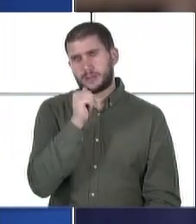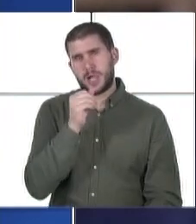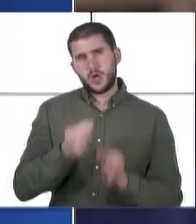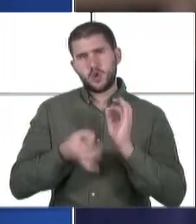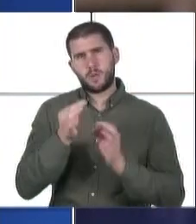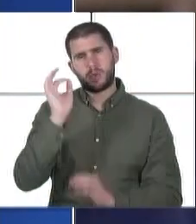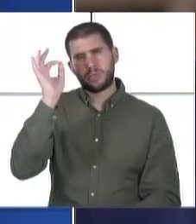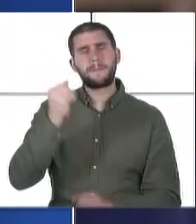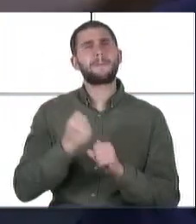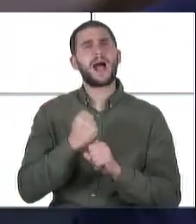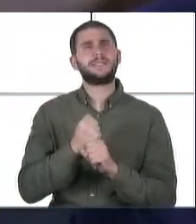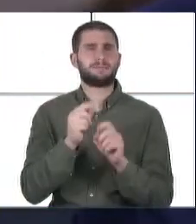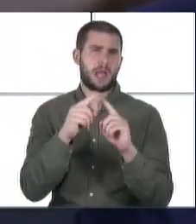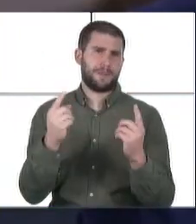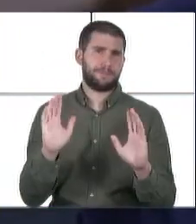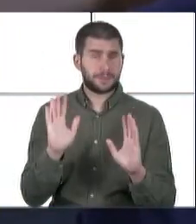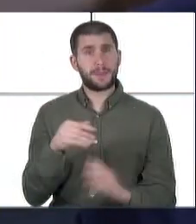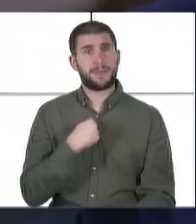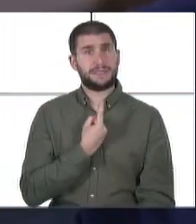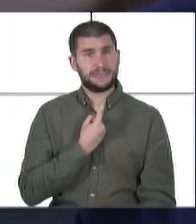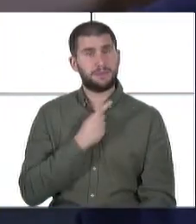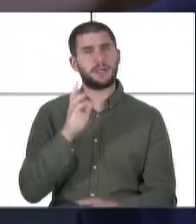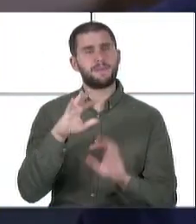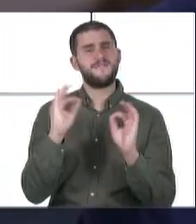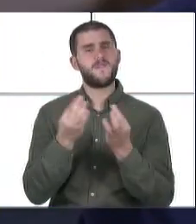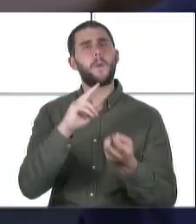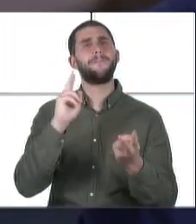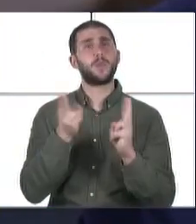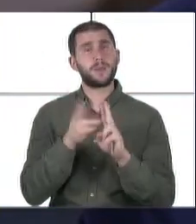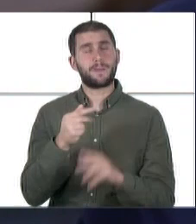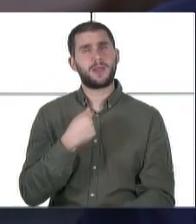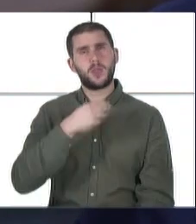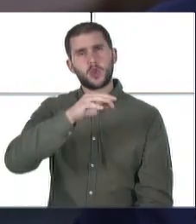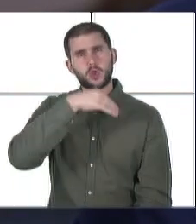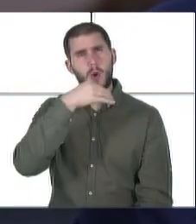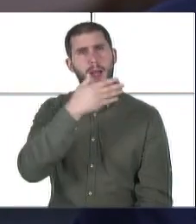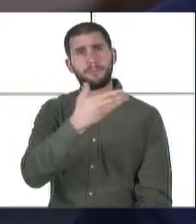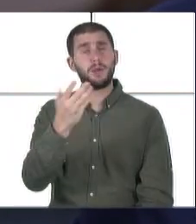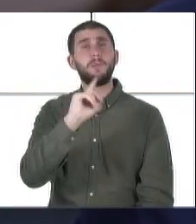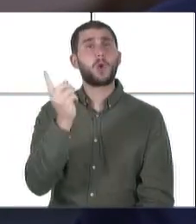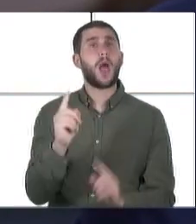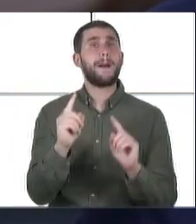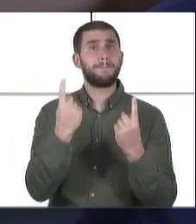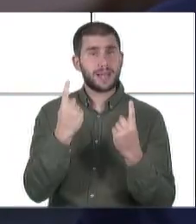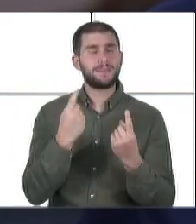את מעשיהם של אחרים. גם אני מופיע בפורומים בינלאומיים, גם אני נואם. בכל המקרים האלה,